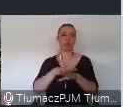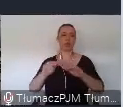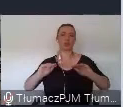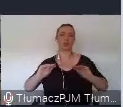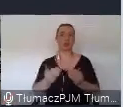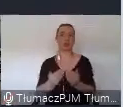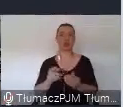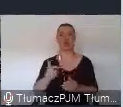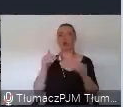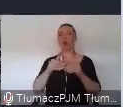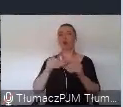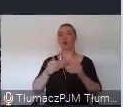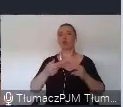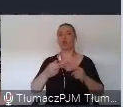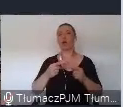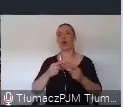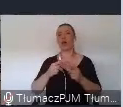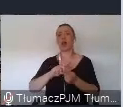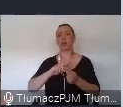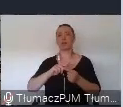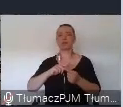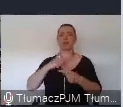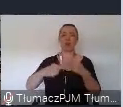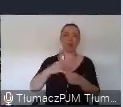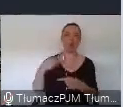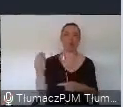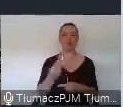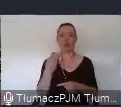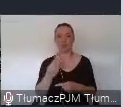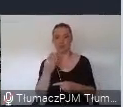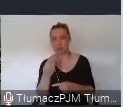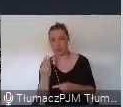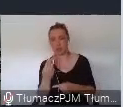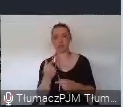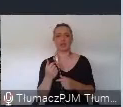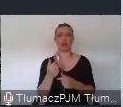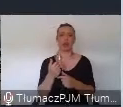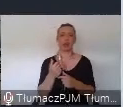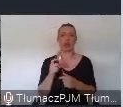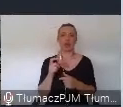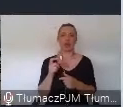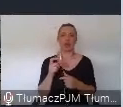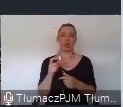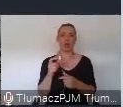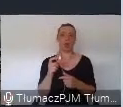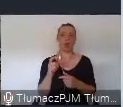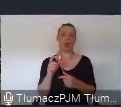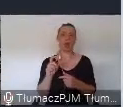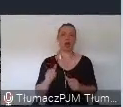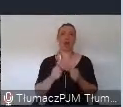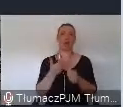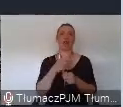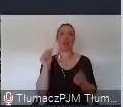odzyskać, zrekultywować w taki sposób, ażeby nie wypływało to ze środowiska na zewnątrz i nie obciążało